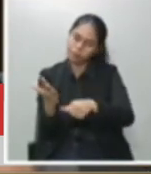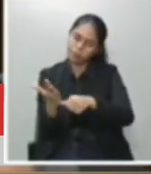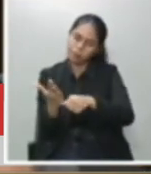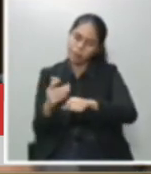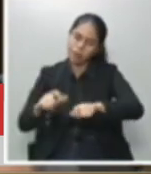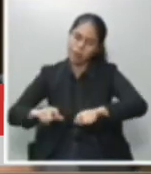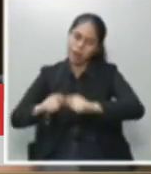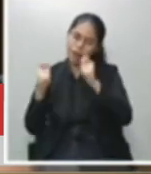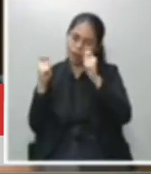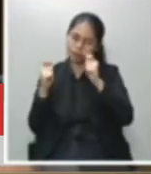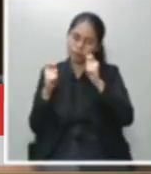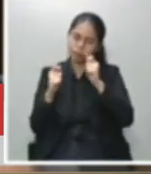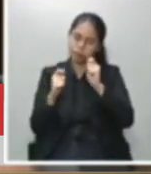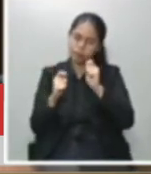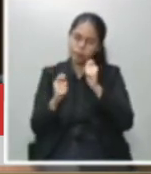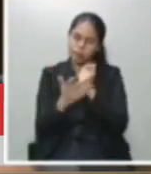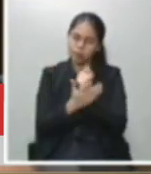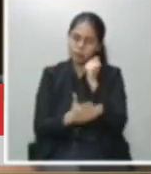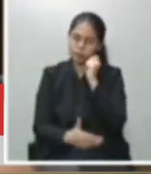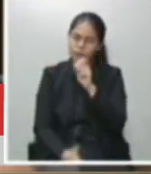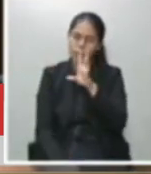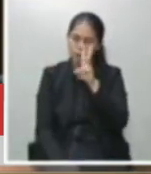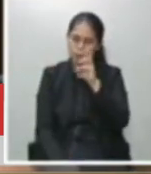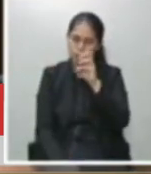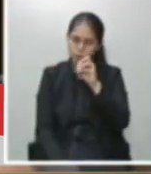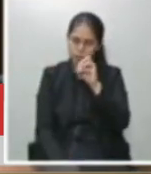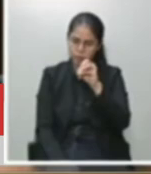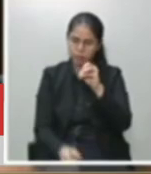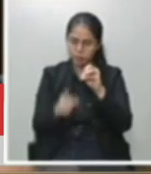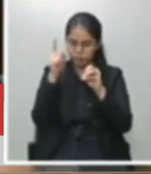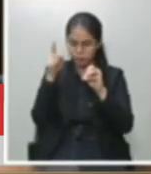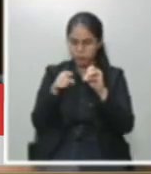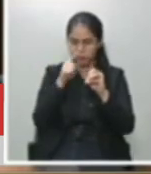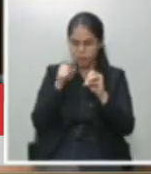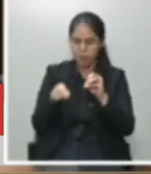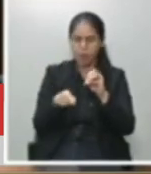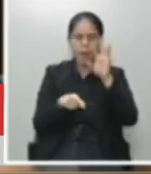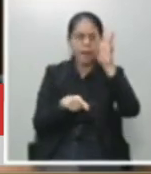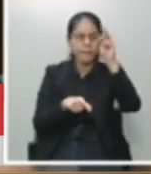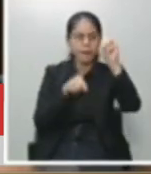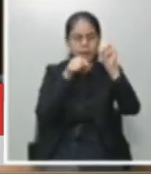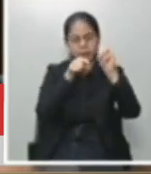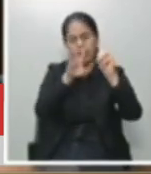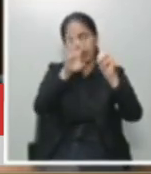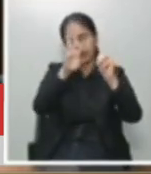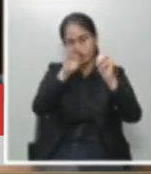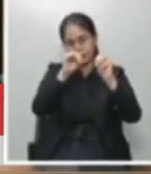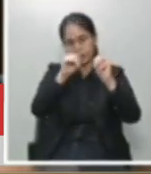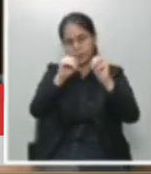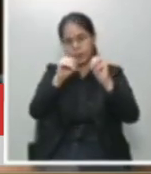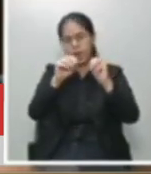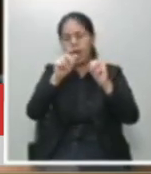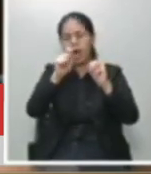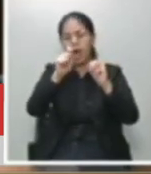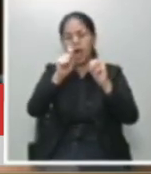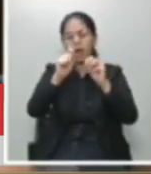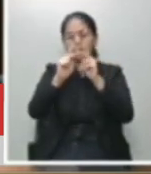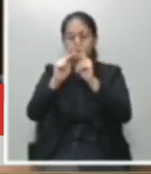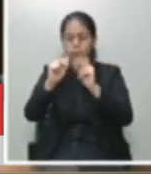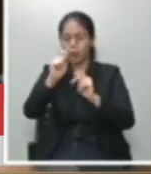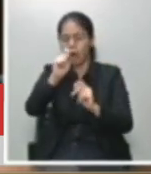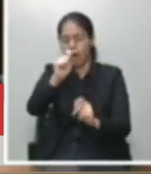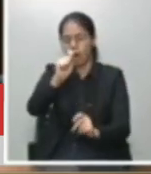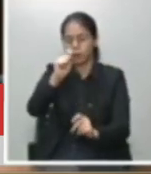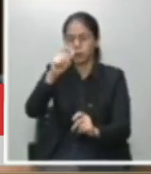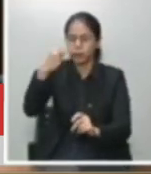เหลือ 60% นะฮะหักค่าใช้จ่ายตามมาตรา40อนุ7และ8เนี่ยนะครับและในส่วนเนี้ยประกา